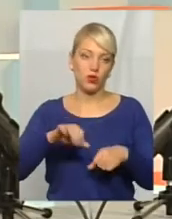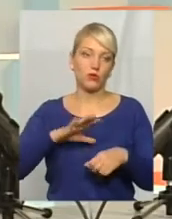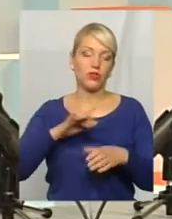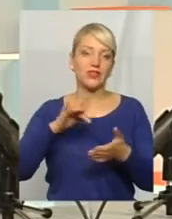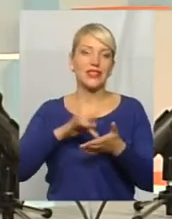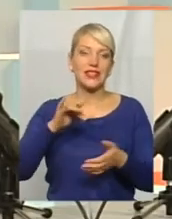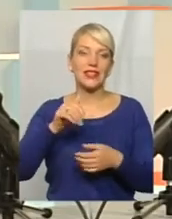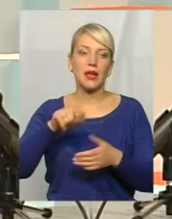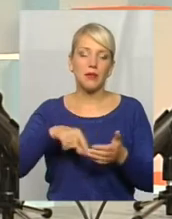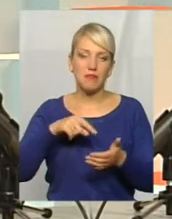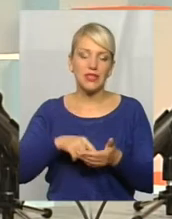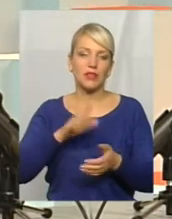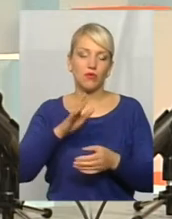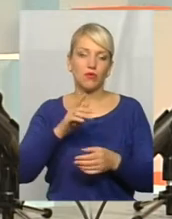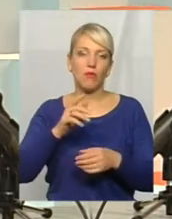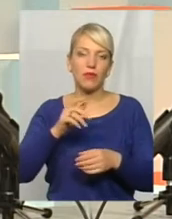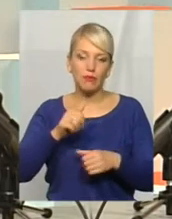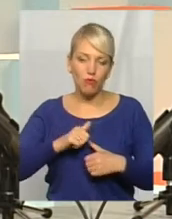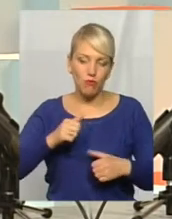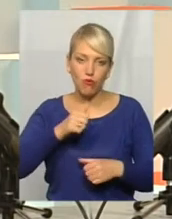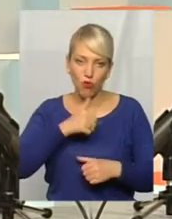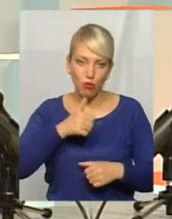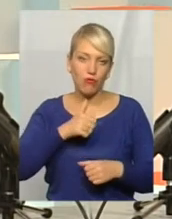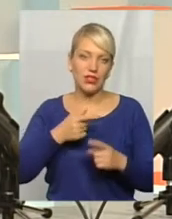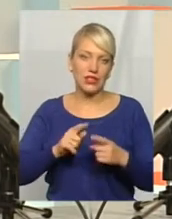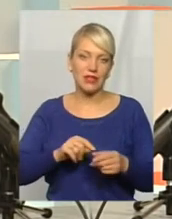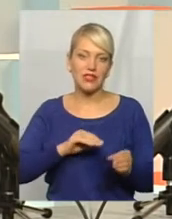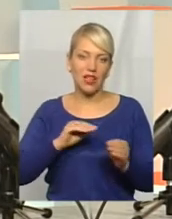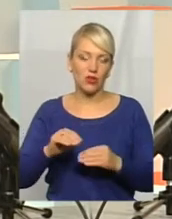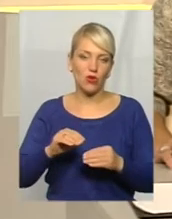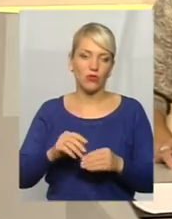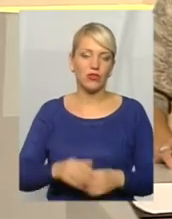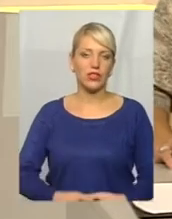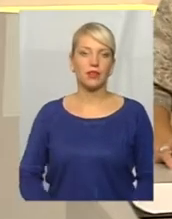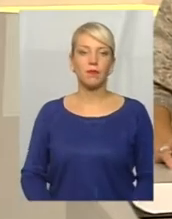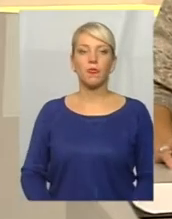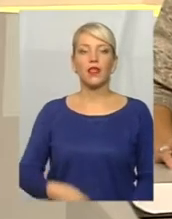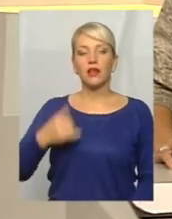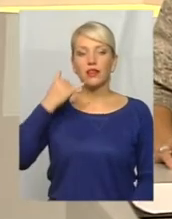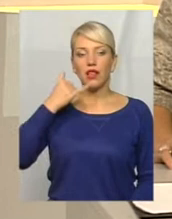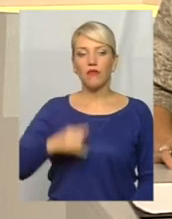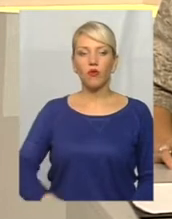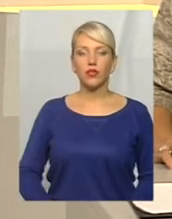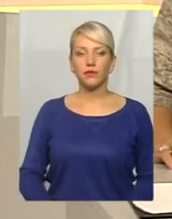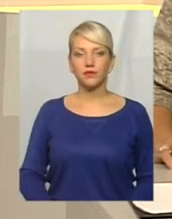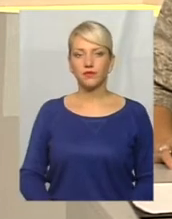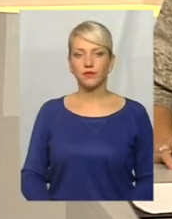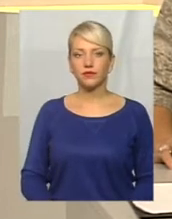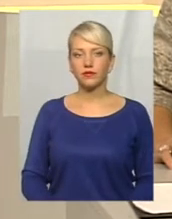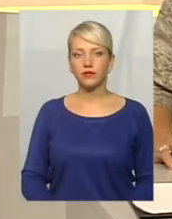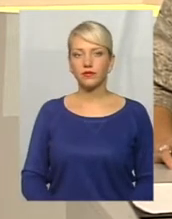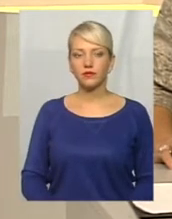будемо пробувати потихеньку їх заплановувати. Зрозуміло. В нас є телефонний дзвінок, слухаємо вас. Говоріть, будь ласка.